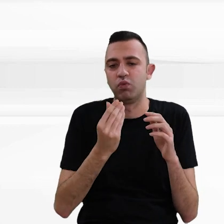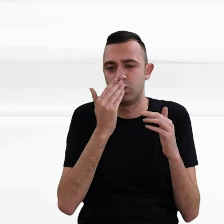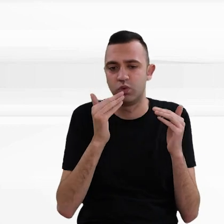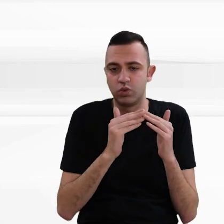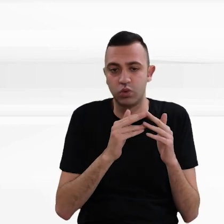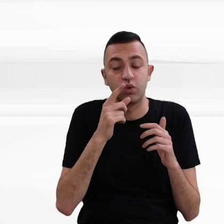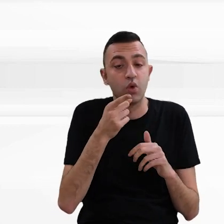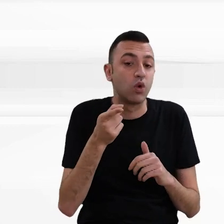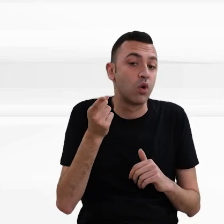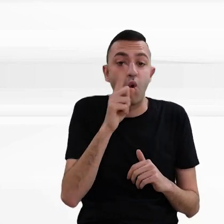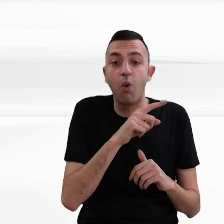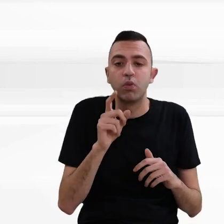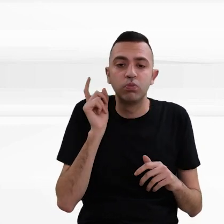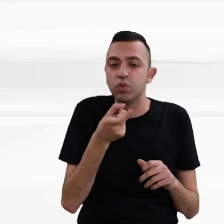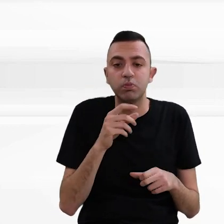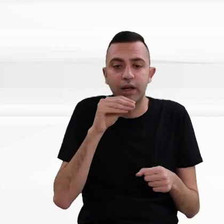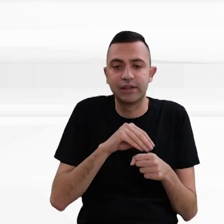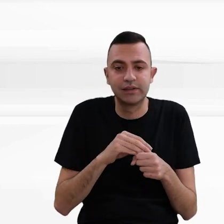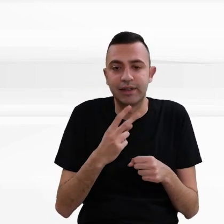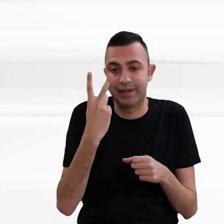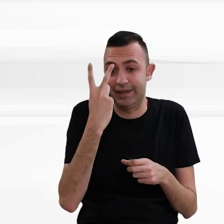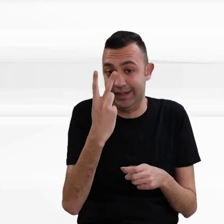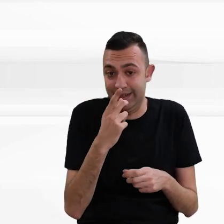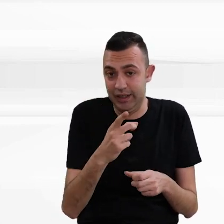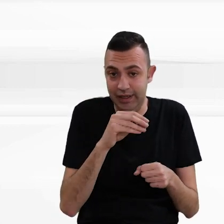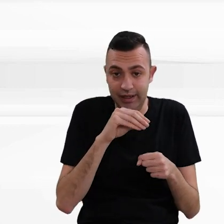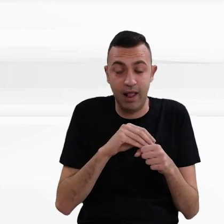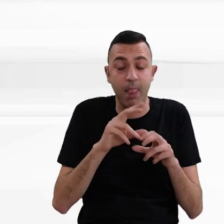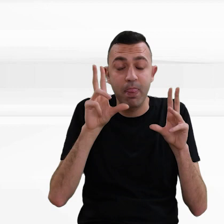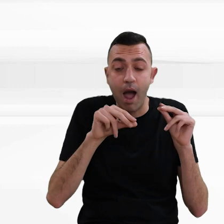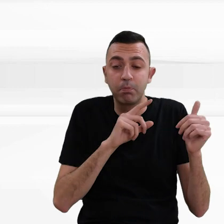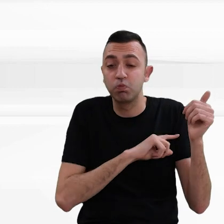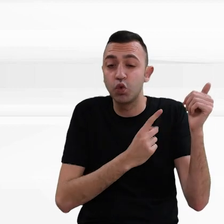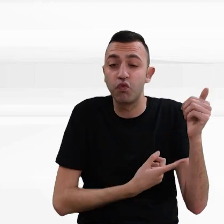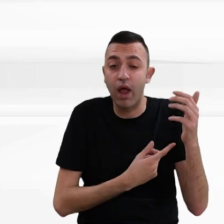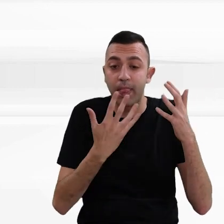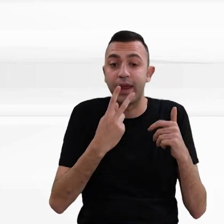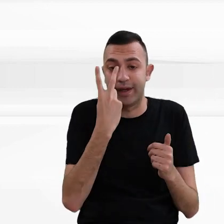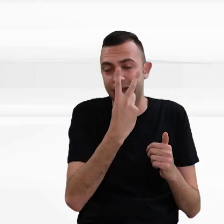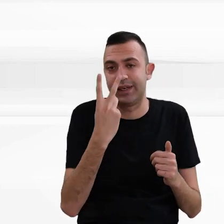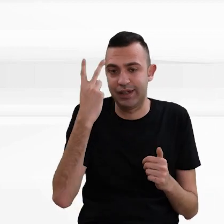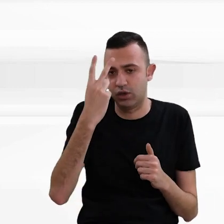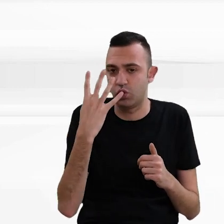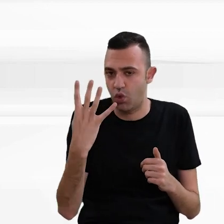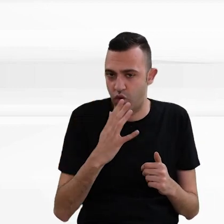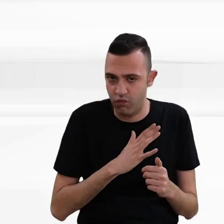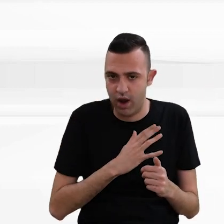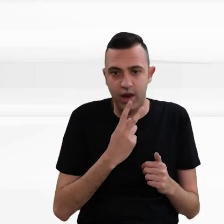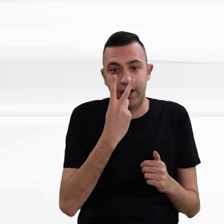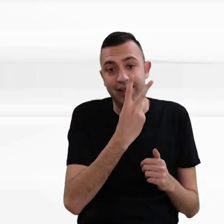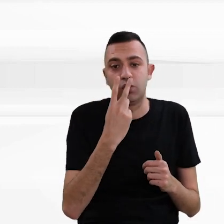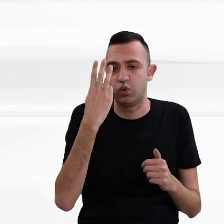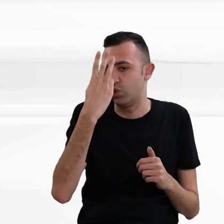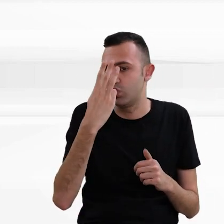olabilirmiş diğer Kenar uzunluğu bulmak için de 2'nin tam sayı Kuvvetleri baktığın zaman 2'nin karesi 4 var